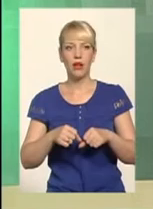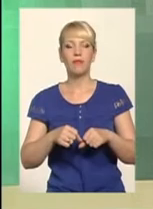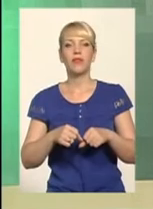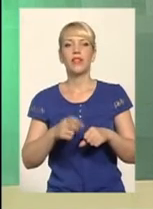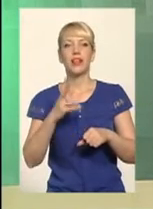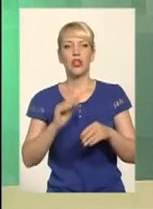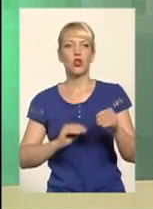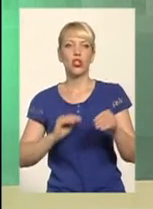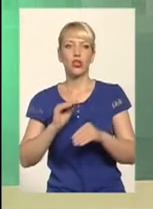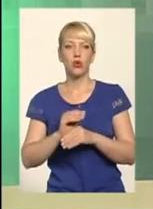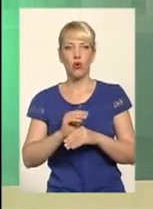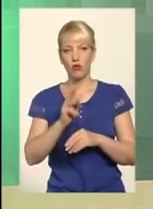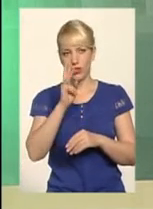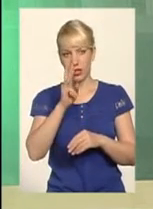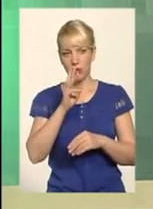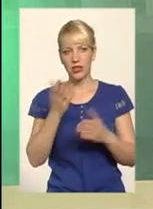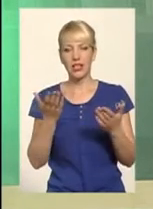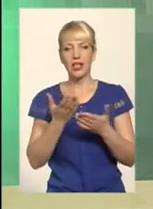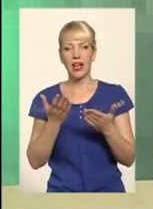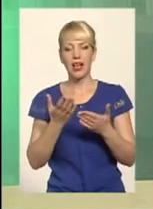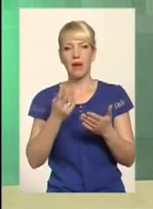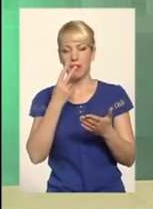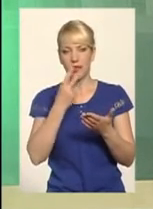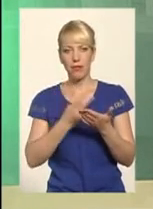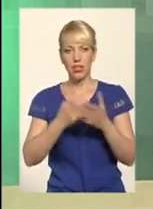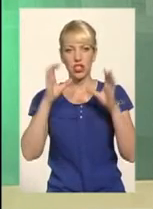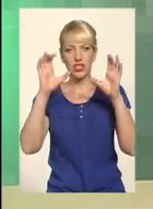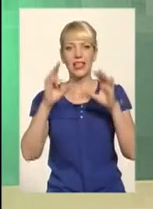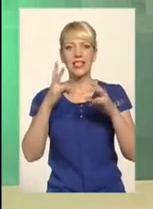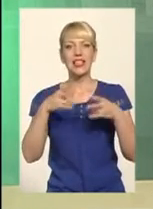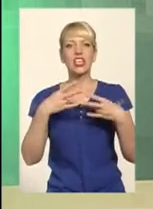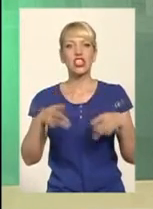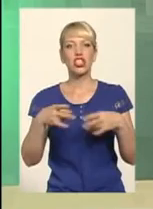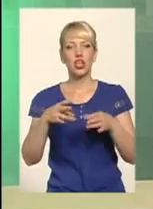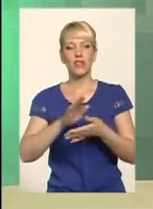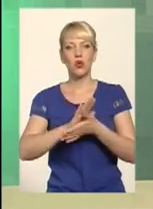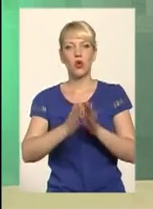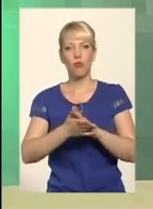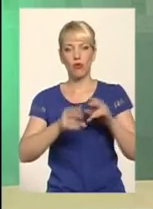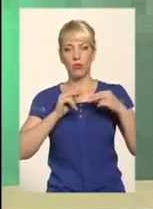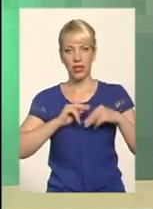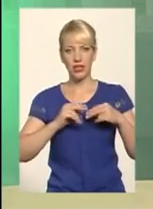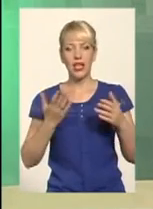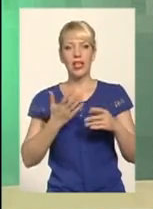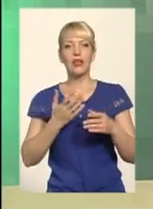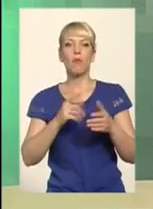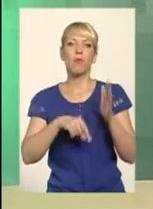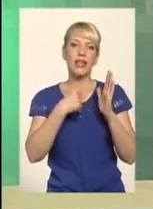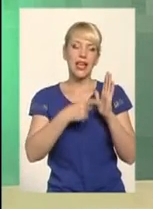яка передбачена законодавством за шкідливі умови праці, а також на інші пільги, які пов'язані з виходом на